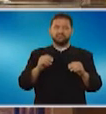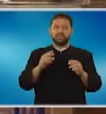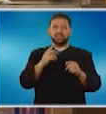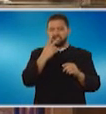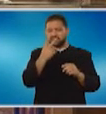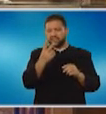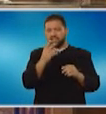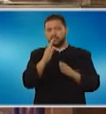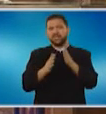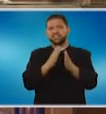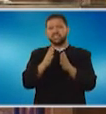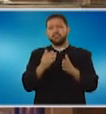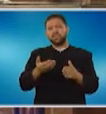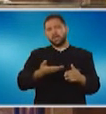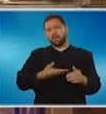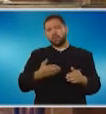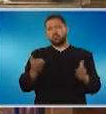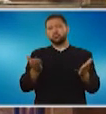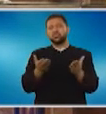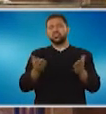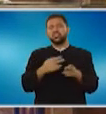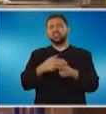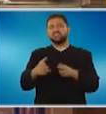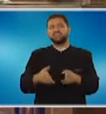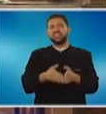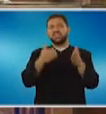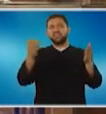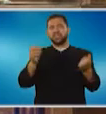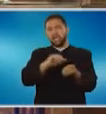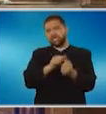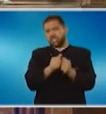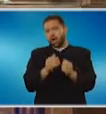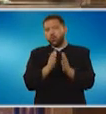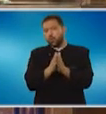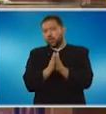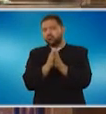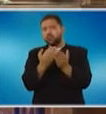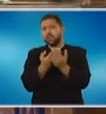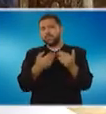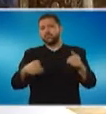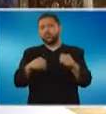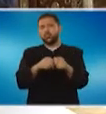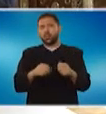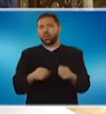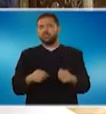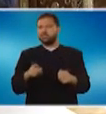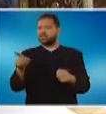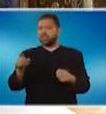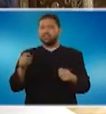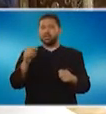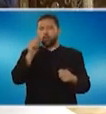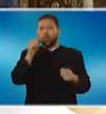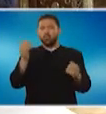să înțelegem că preotul citește Evanghelia sau anumite rugăciuni, la fel la strană citețul